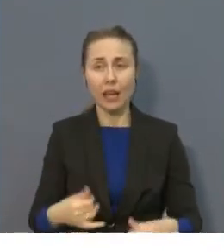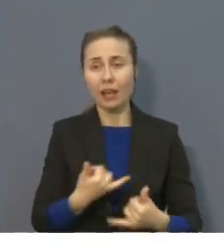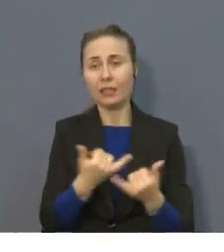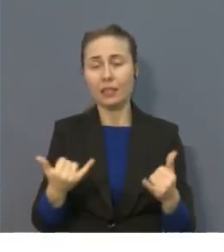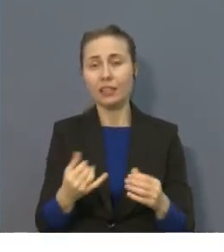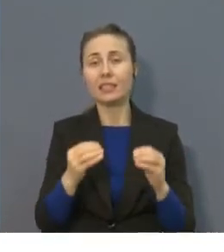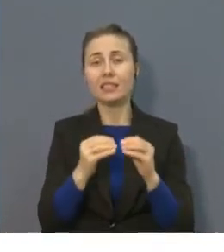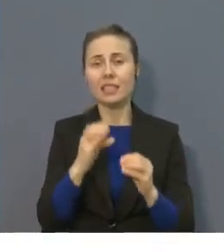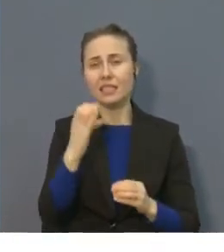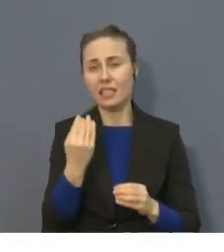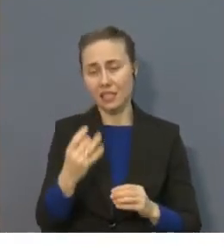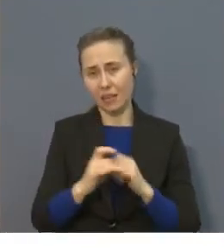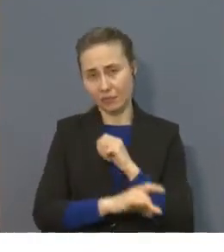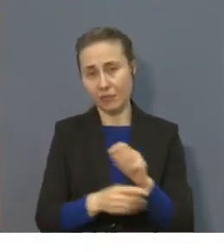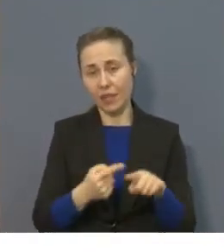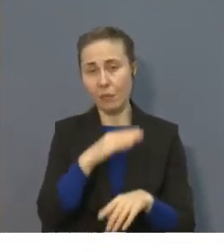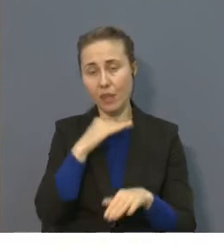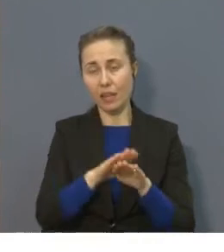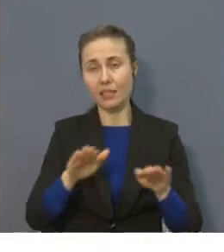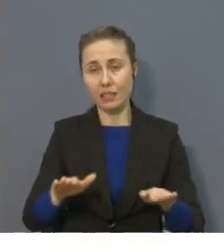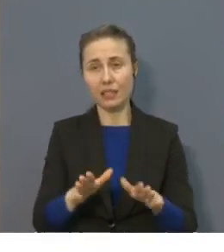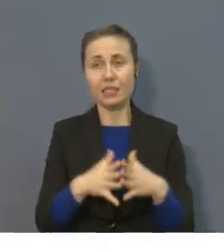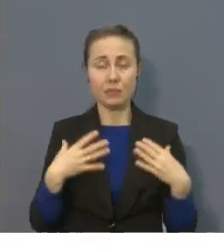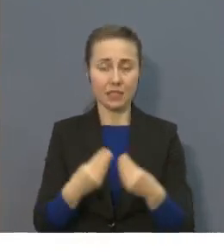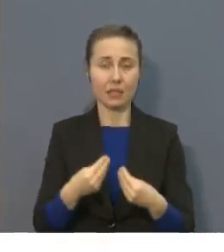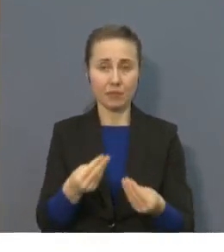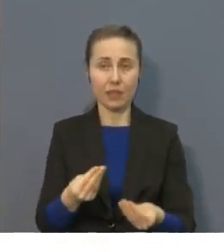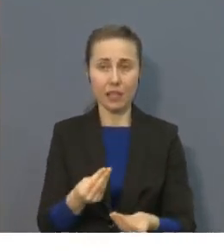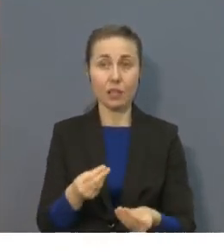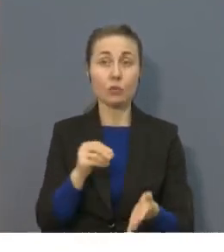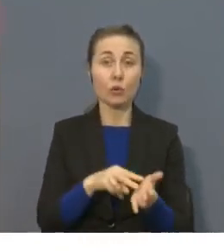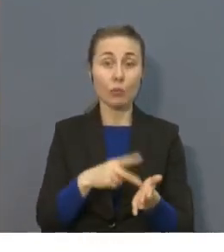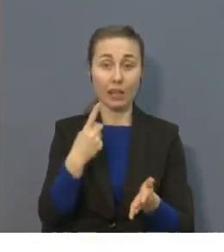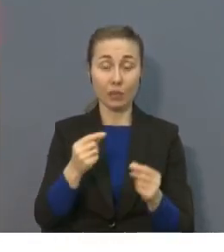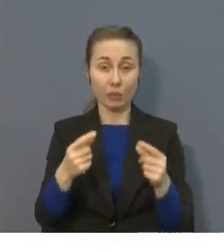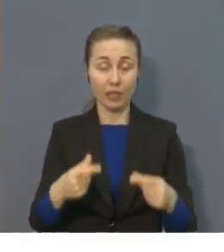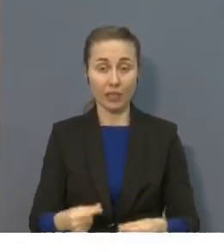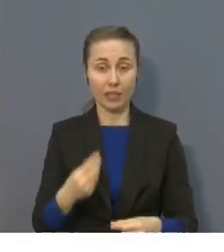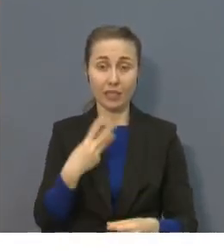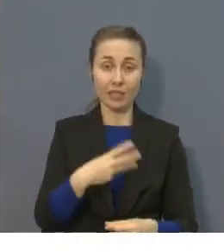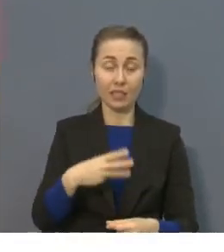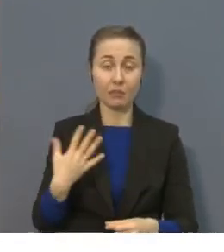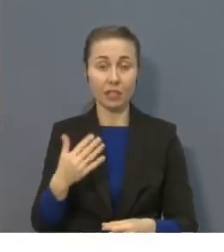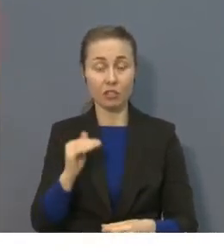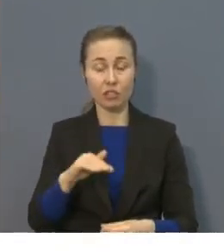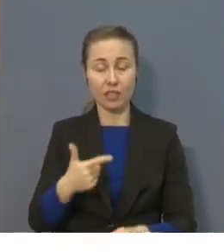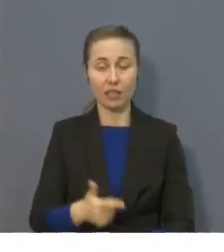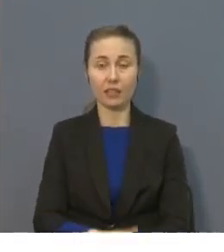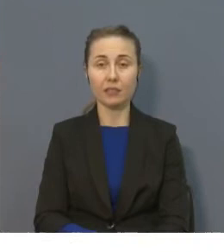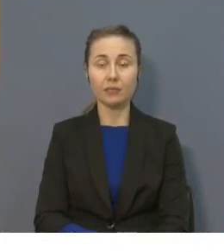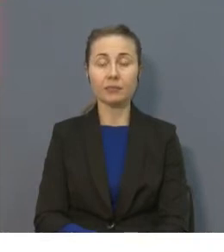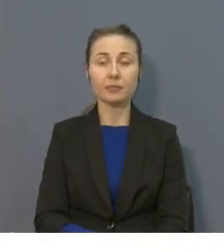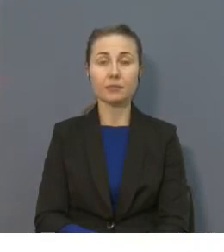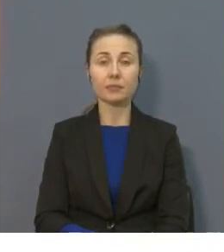жиынтығы берілді. Әрбірінің бағасы 30-35 мың теңге көлемінде. Проработала здесь 4 года заместителем. Неге дәл осы